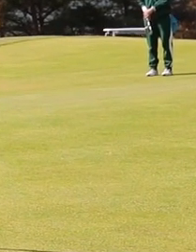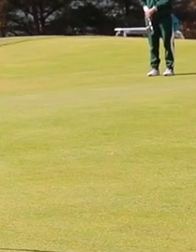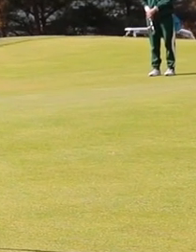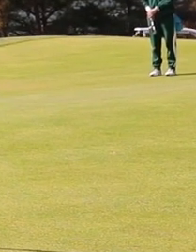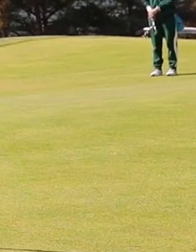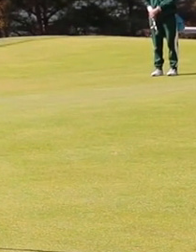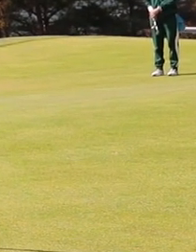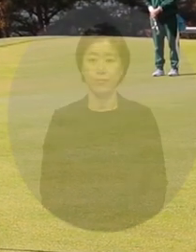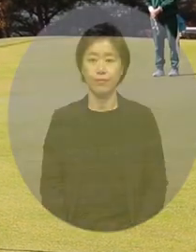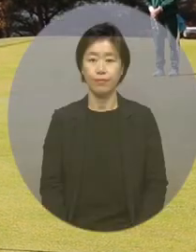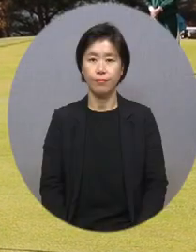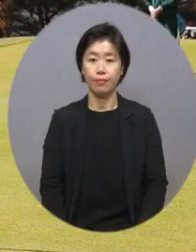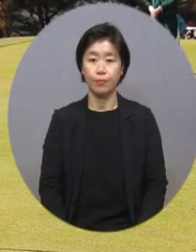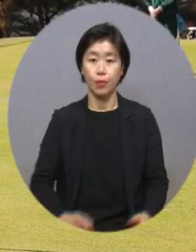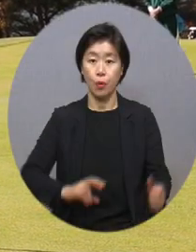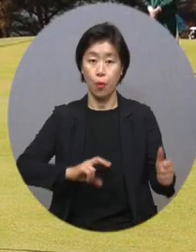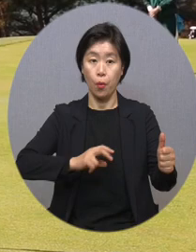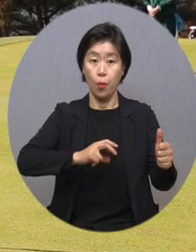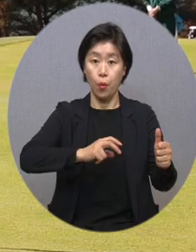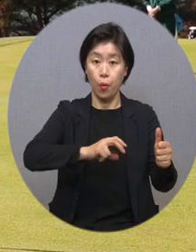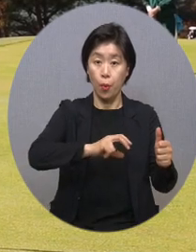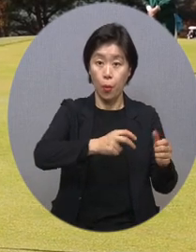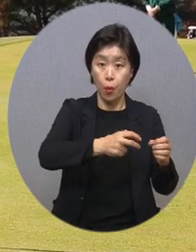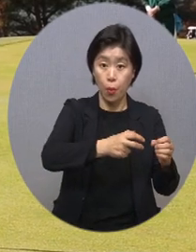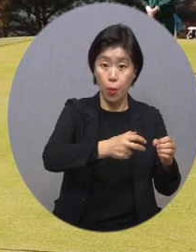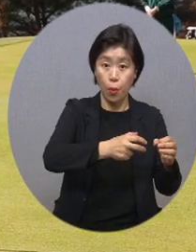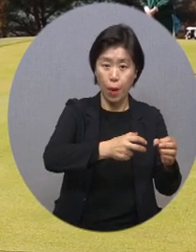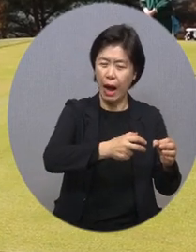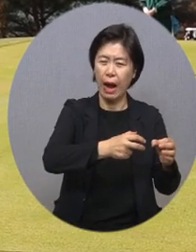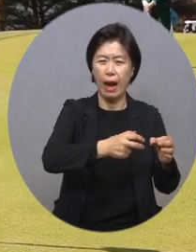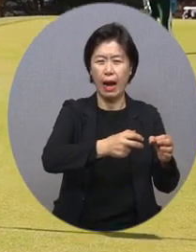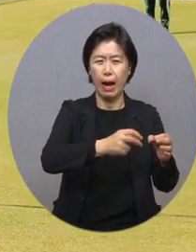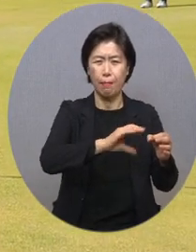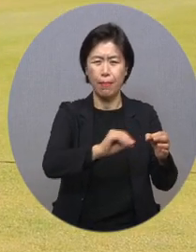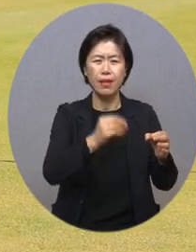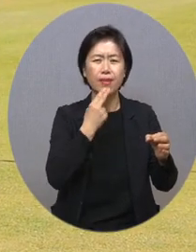좋다. 대박. 내리막. 스탑.